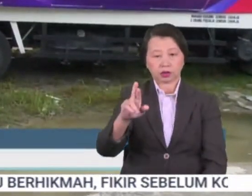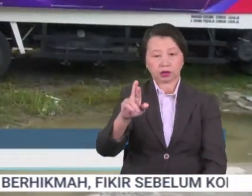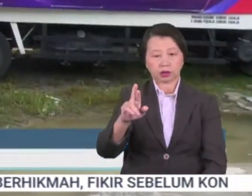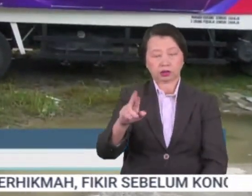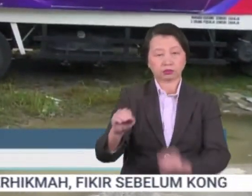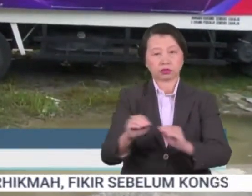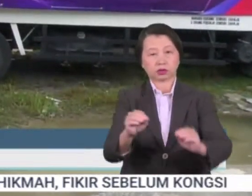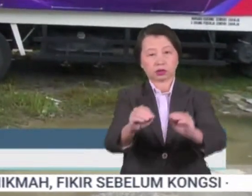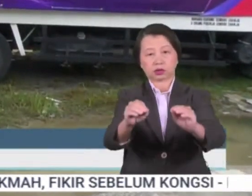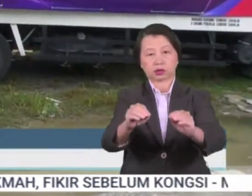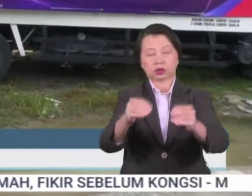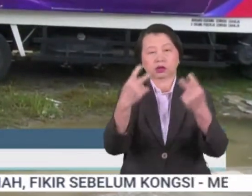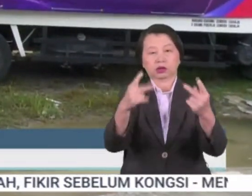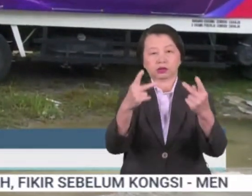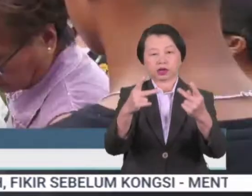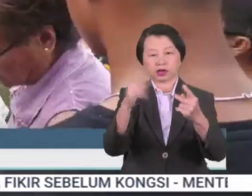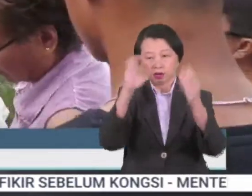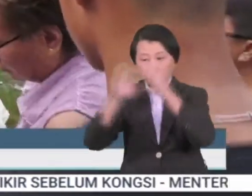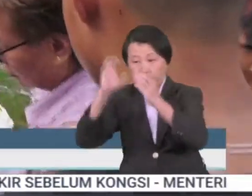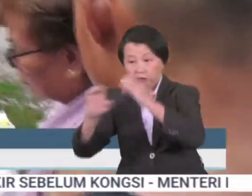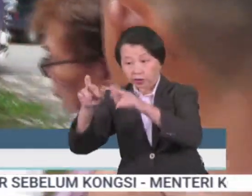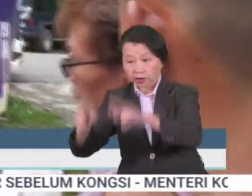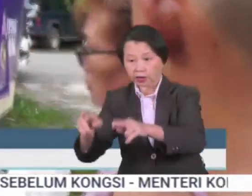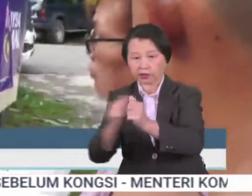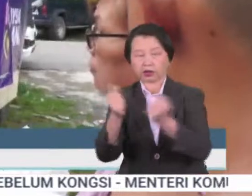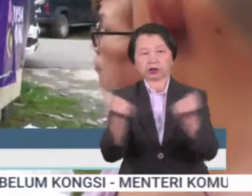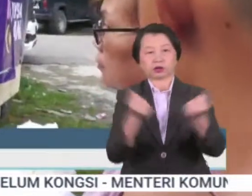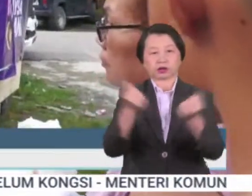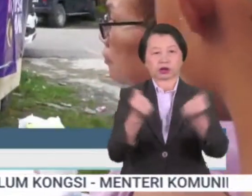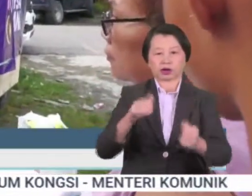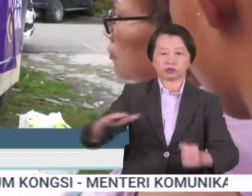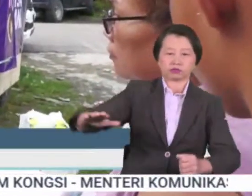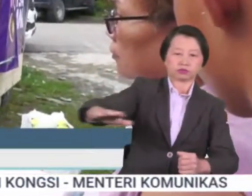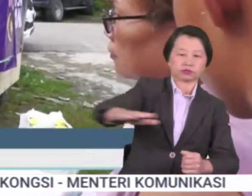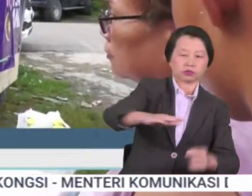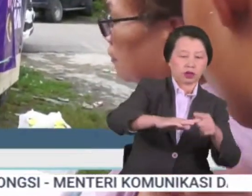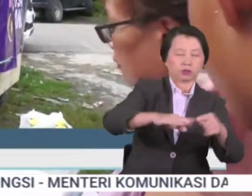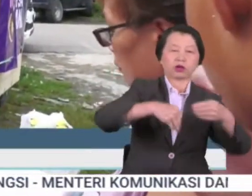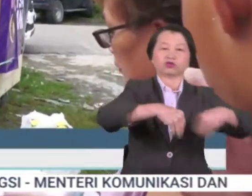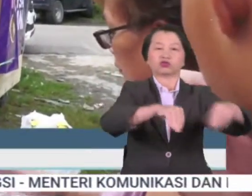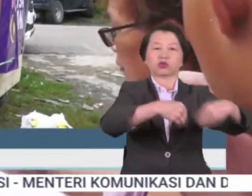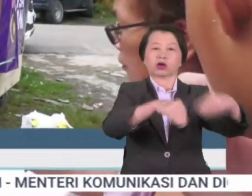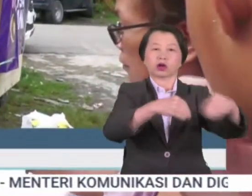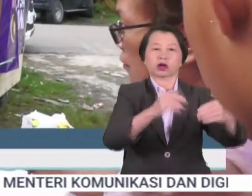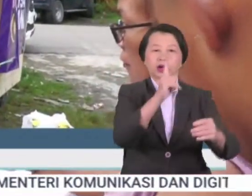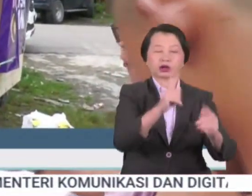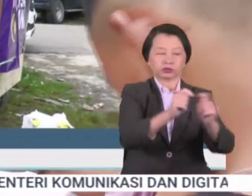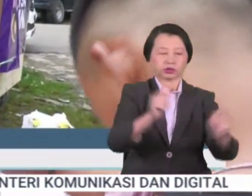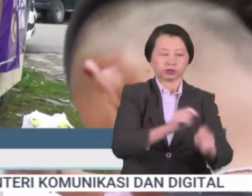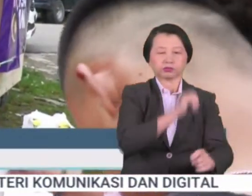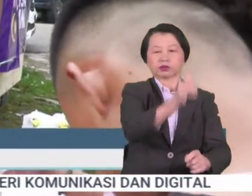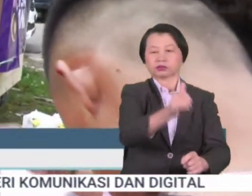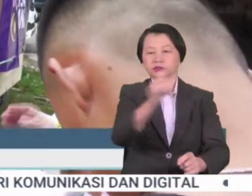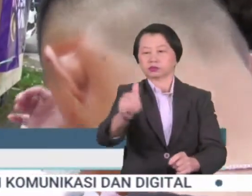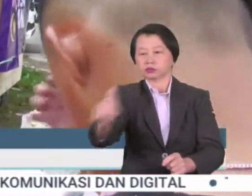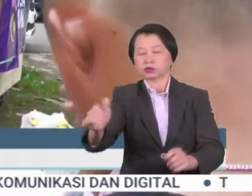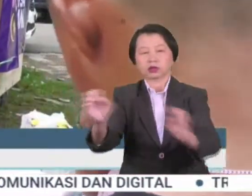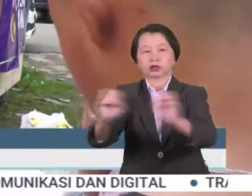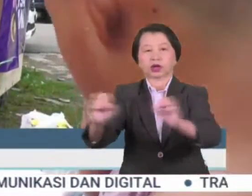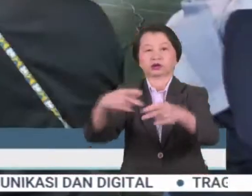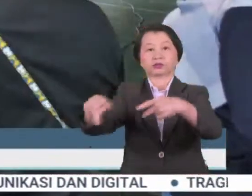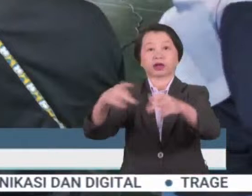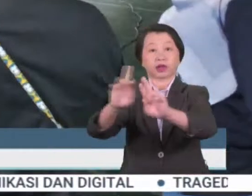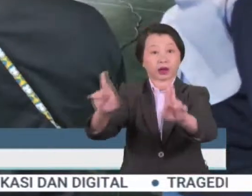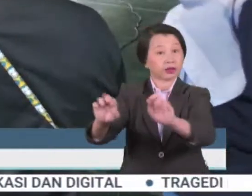berkonsepkan jualan kedai cari rakyat dengan kenderaan akan bergerak membawa barang jualan dari satu tempat ke tempat yang tidak mempunyai